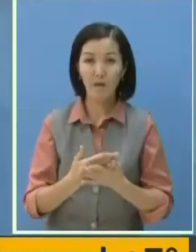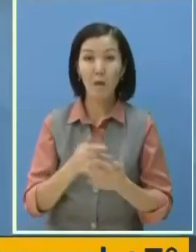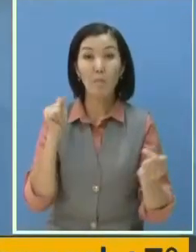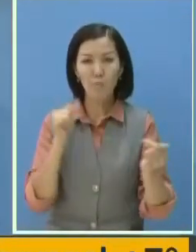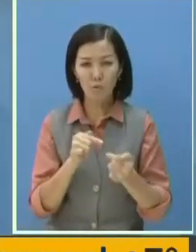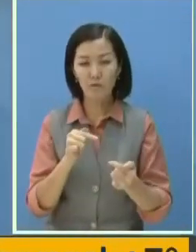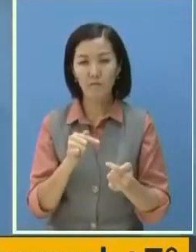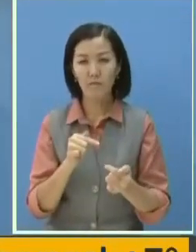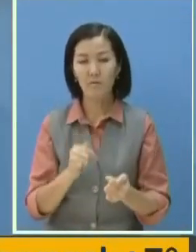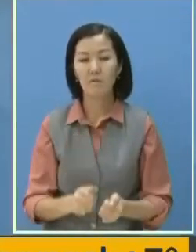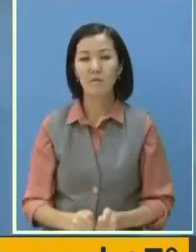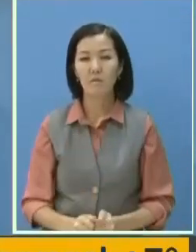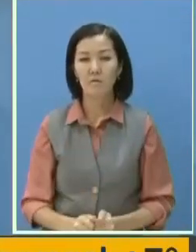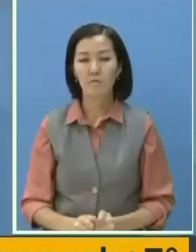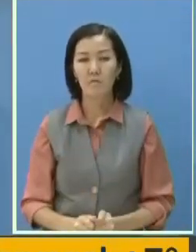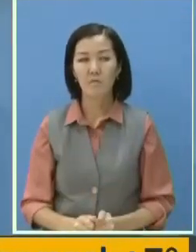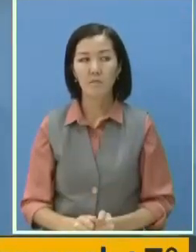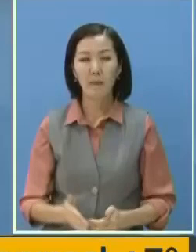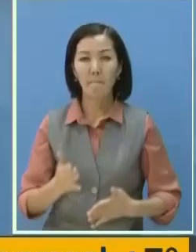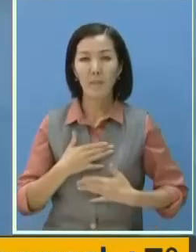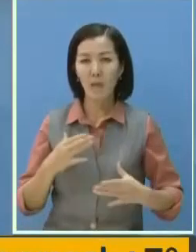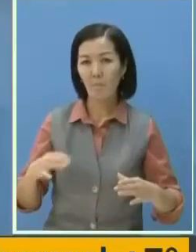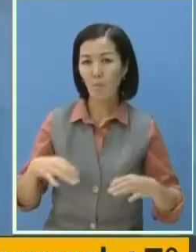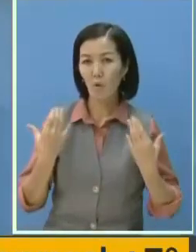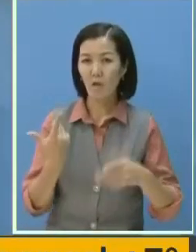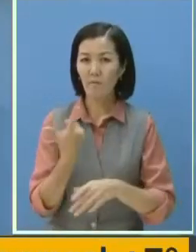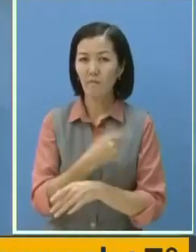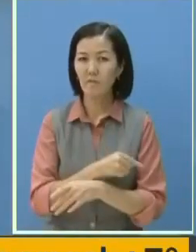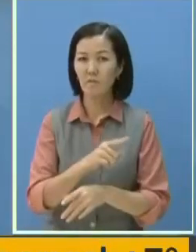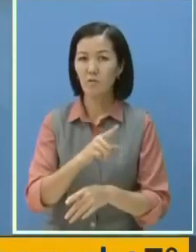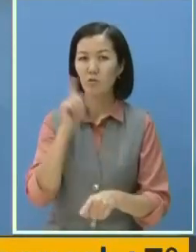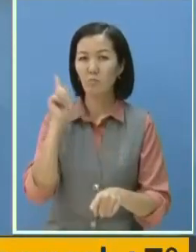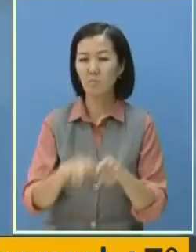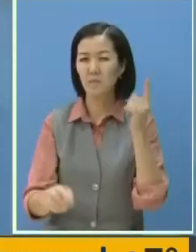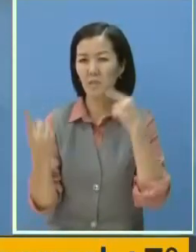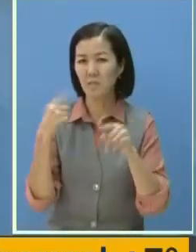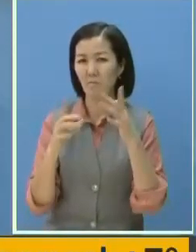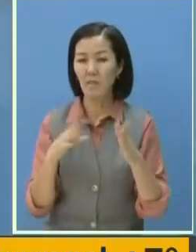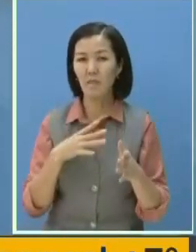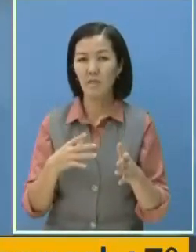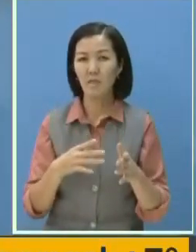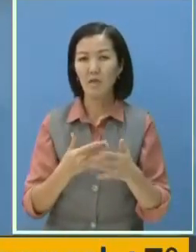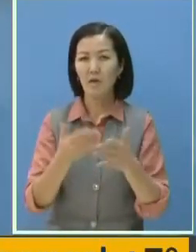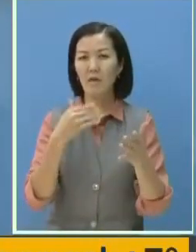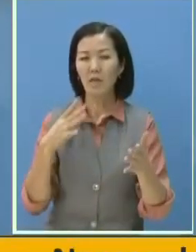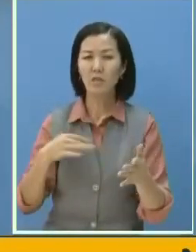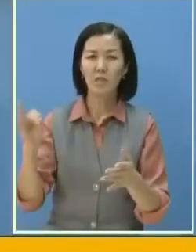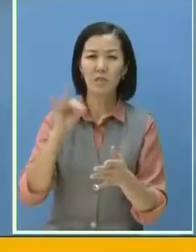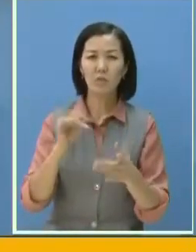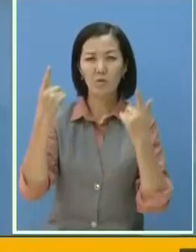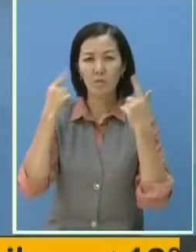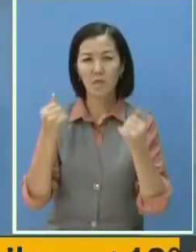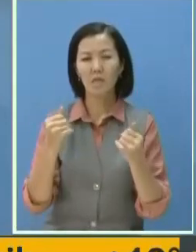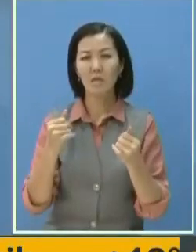антиваксеров. Вот меня пугает то, что вакцину так быстро изобрели. Ведь раньше история знает примеры,